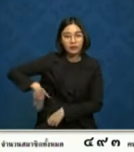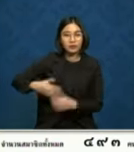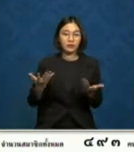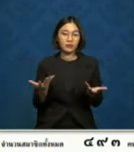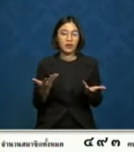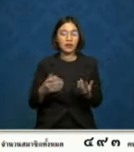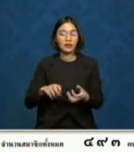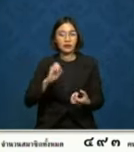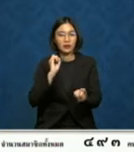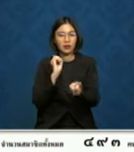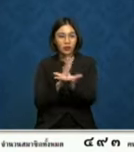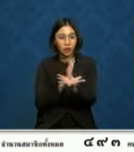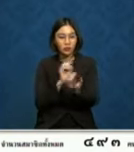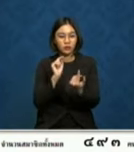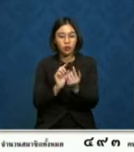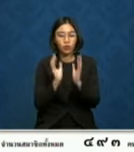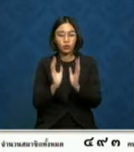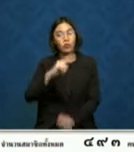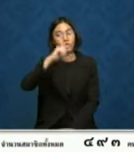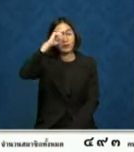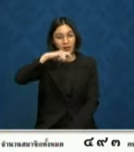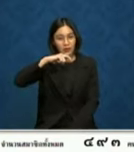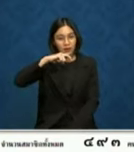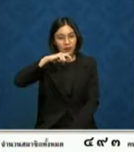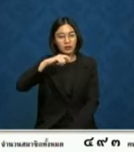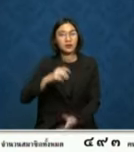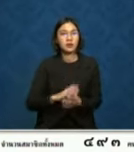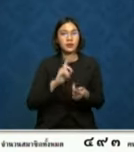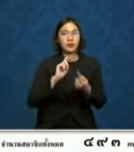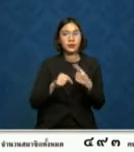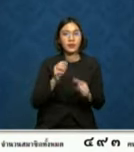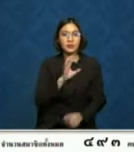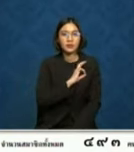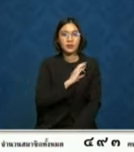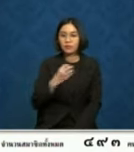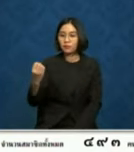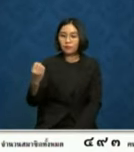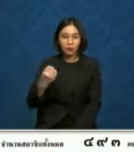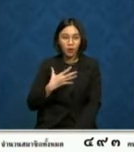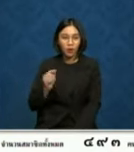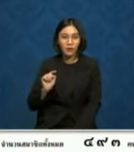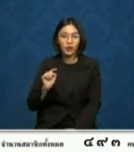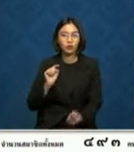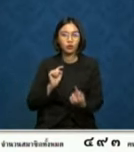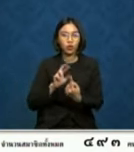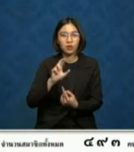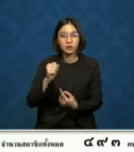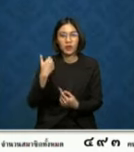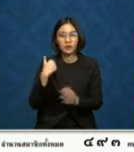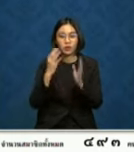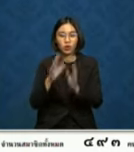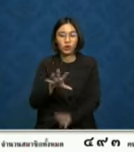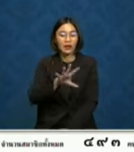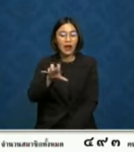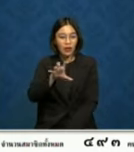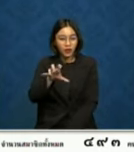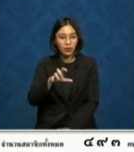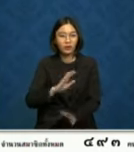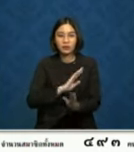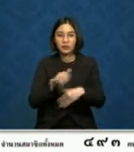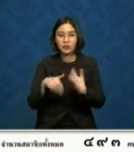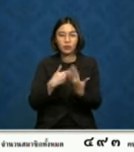ที่กระทบกับพี่น้องคนไทยนะครับรวมถึงเพื่อนสมาชิกผมว่าค่อนหนึ่งของสภาที่เรามีอยู่ 500คนในวันนี้นะ